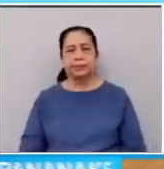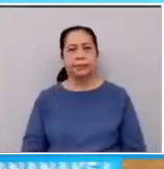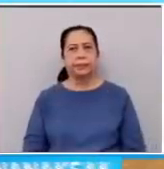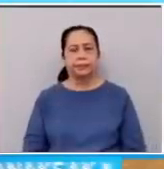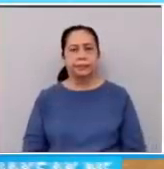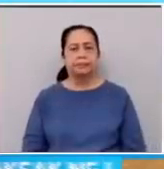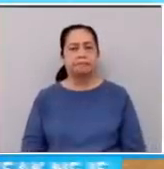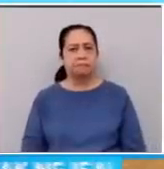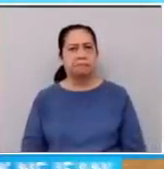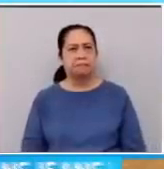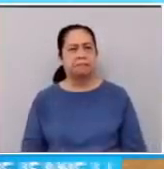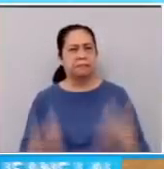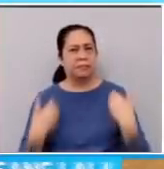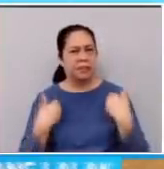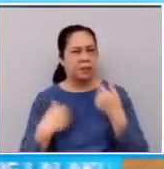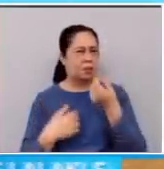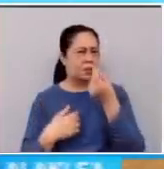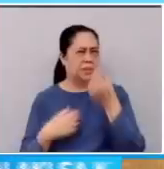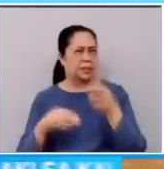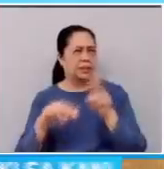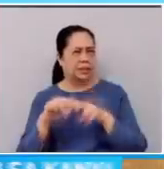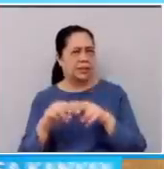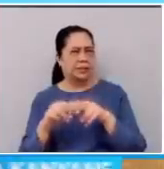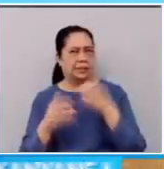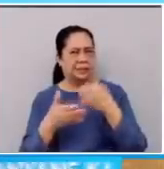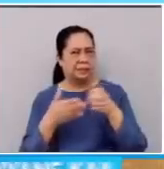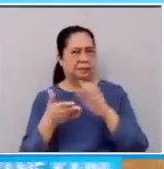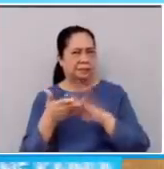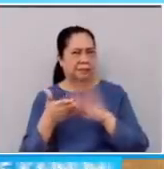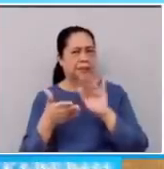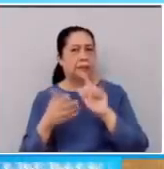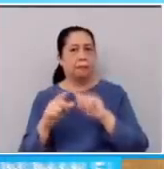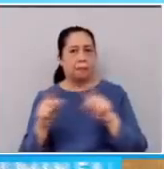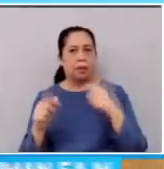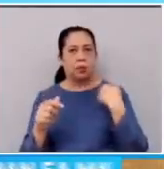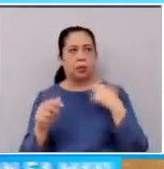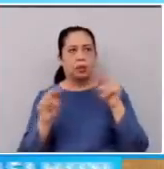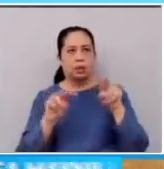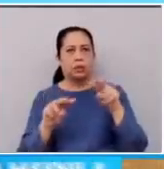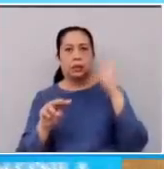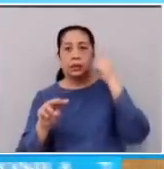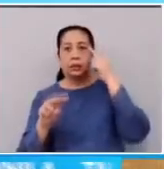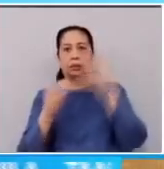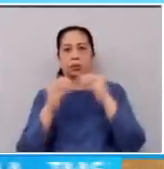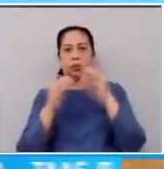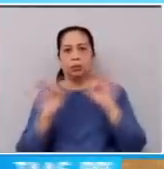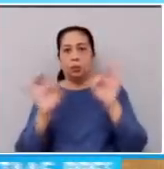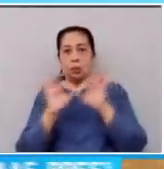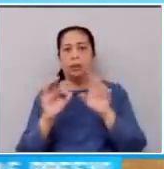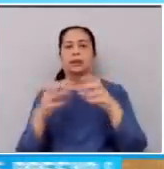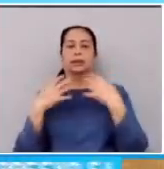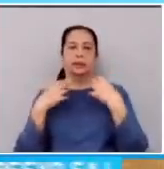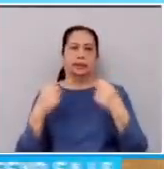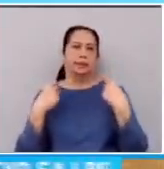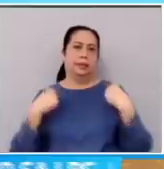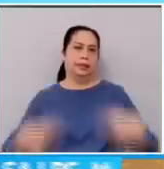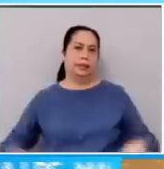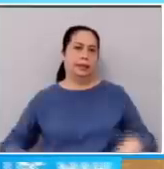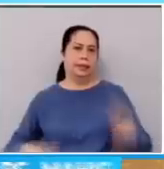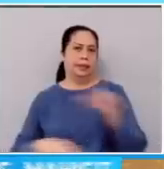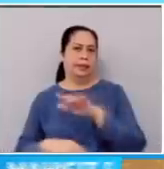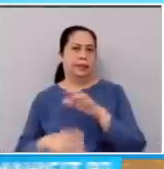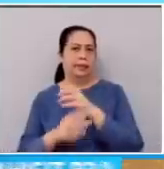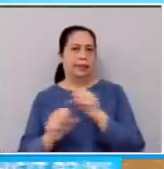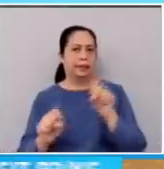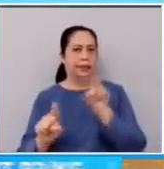May konting dagdag na gastos din naman yan, pero tinitingnan natin yung kalusugan at yung siyempre yung perception